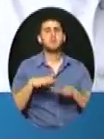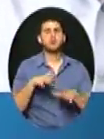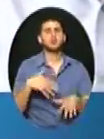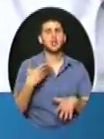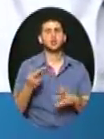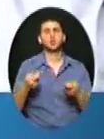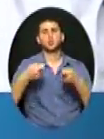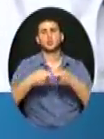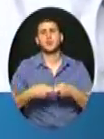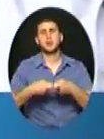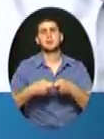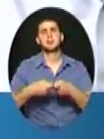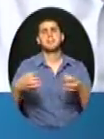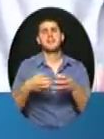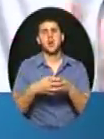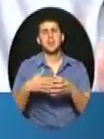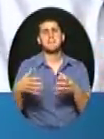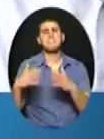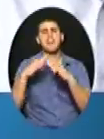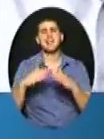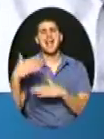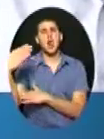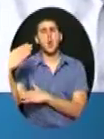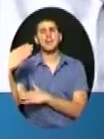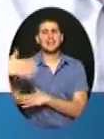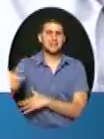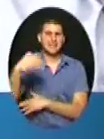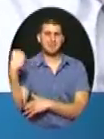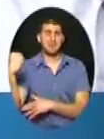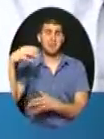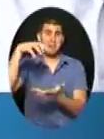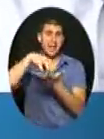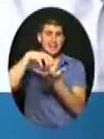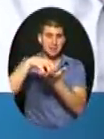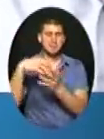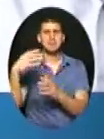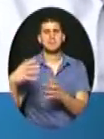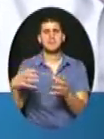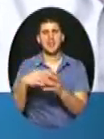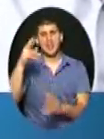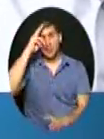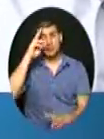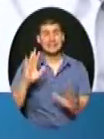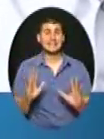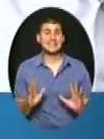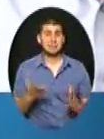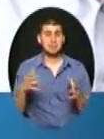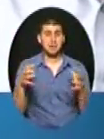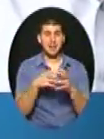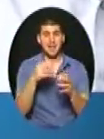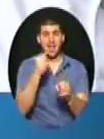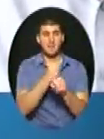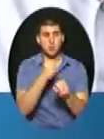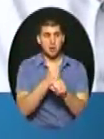תהן השותפות מפלגות המחנה הלאומי ובתוכן ובמרכזן מפלגת הליכוד אם מפלגת